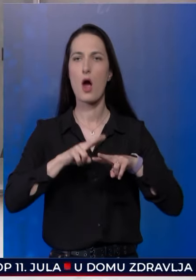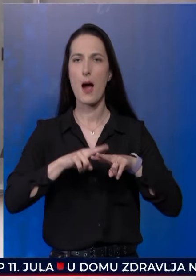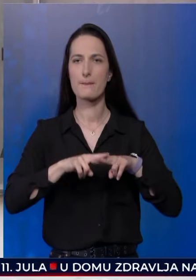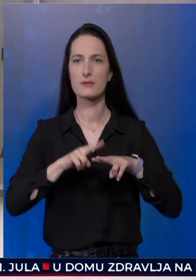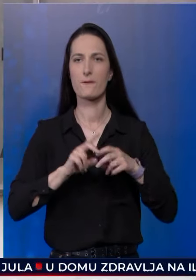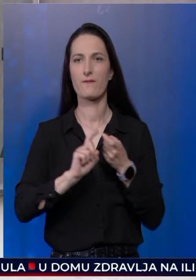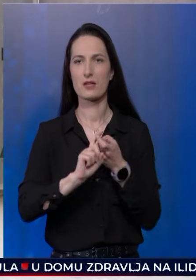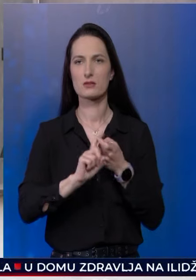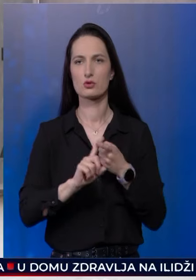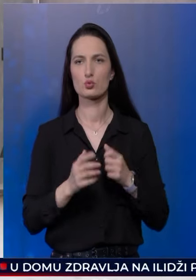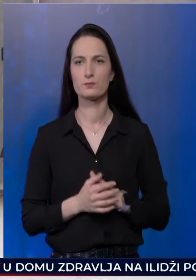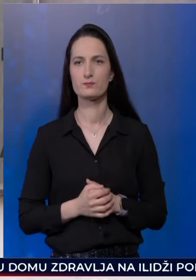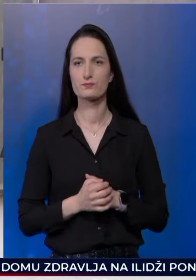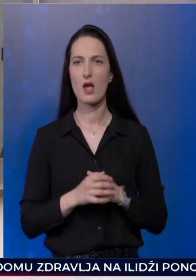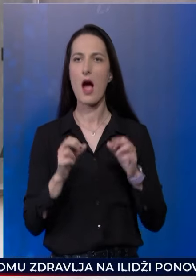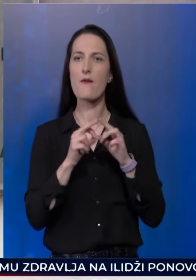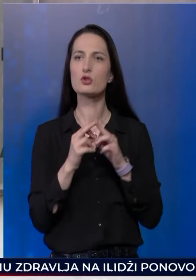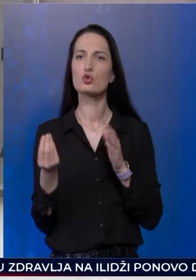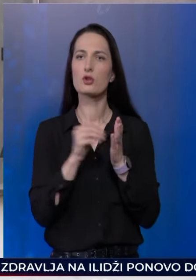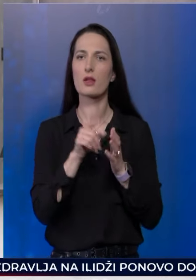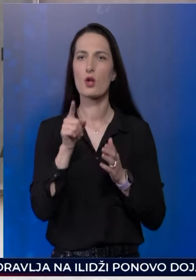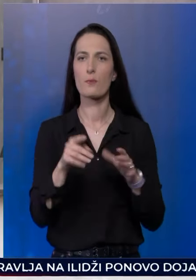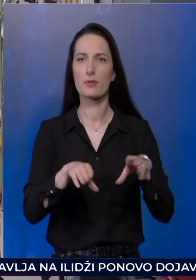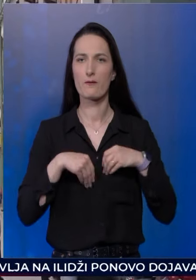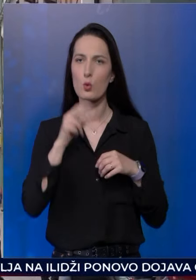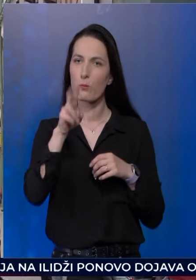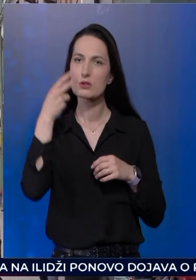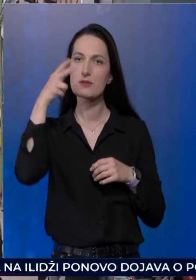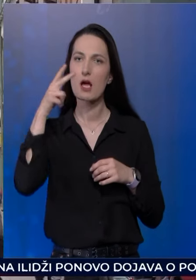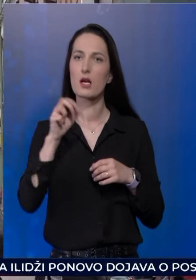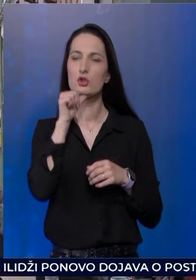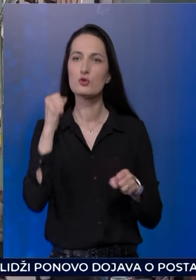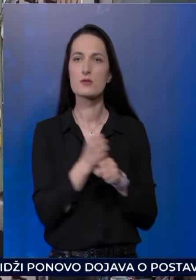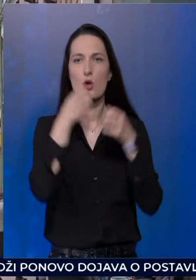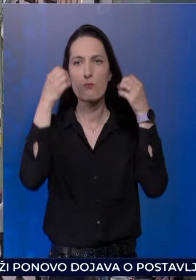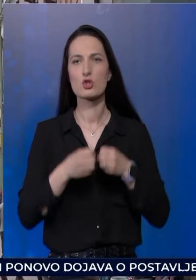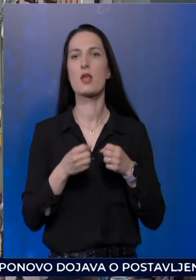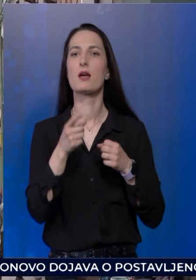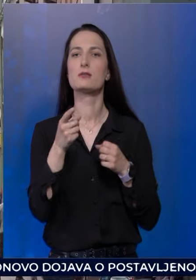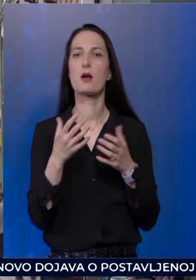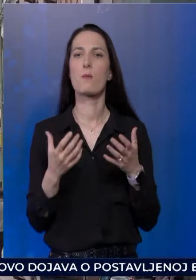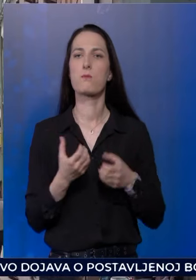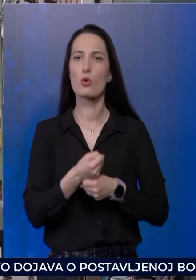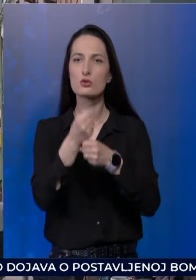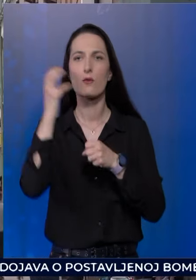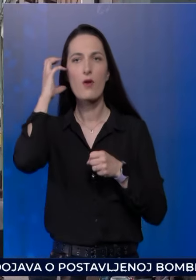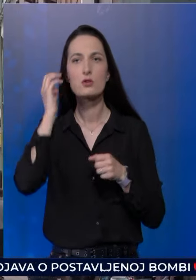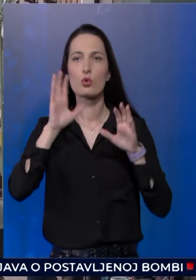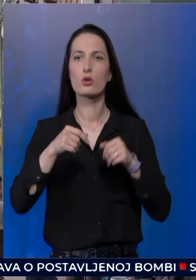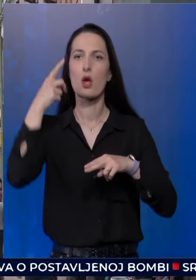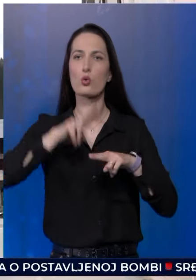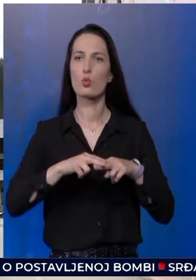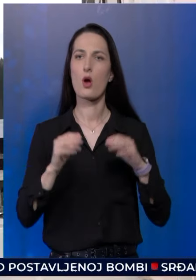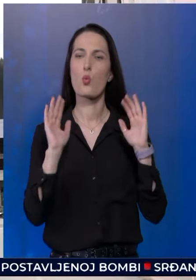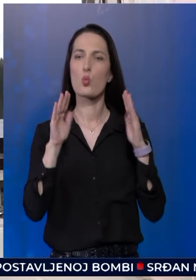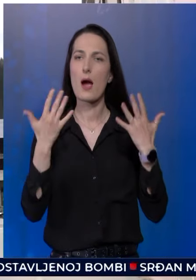podršku, no da je odluka u rukama stranaka. Naglašava da je Bošnjacima u Srebrenici itekako važno da na čelu institucije općine